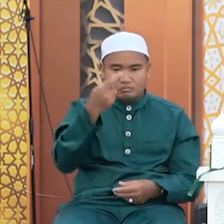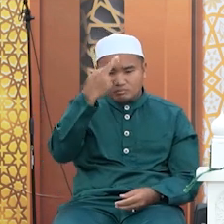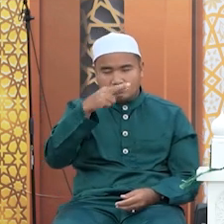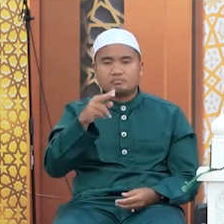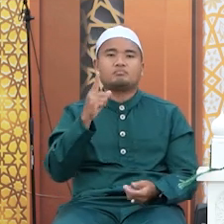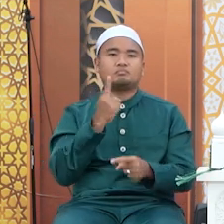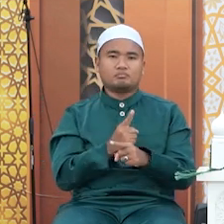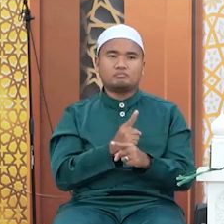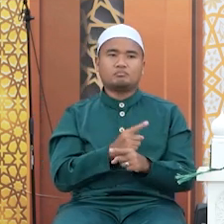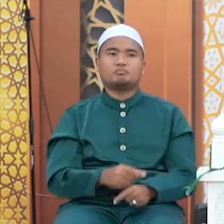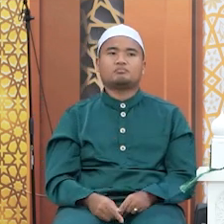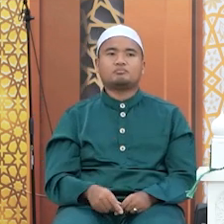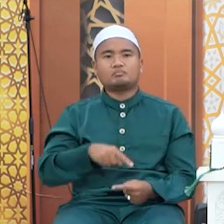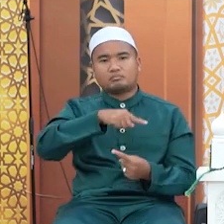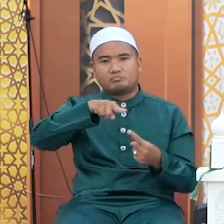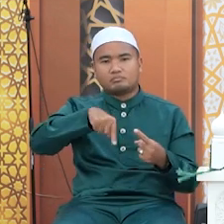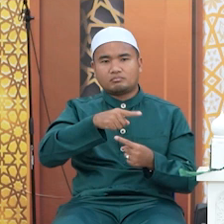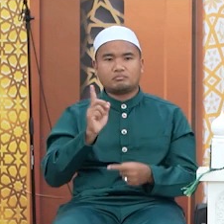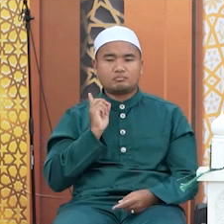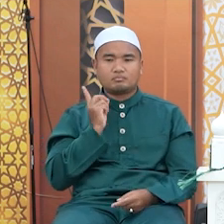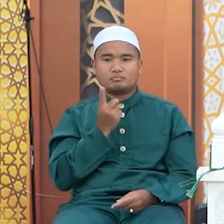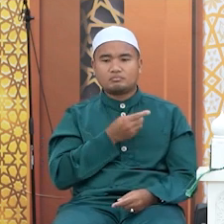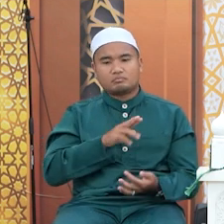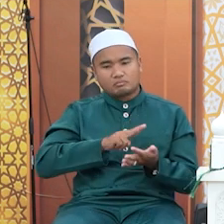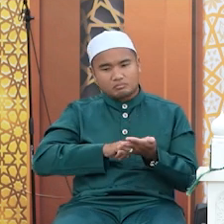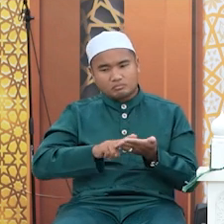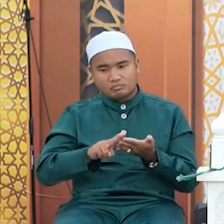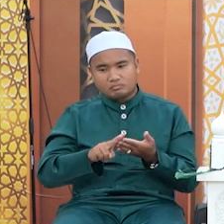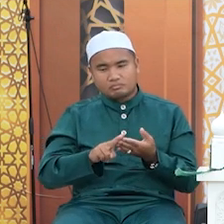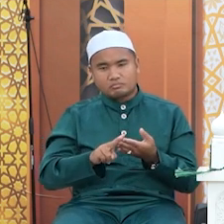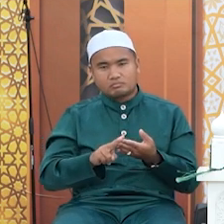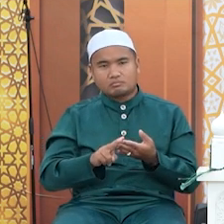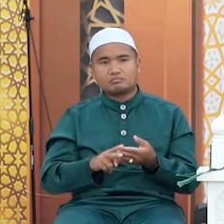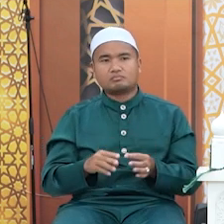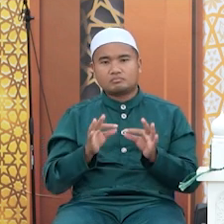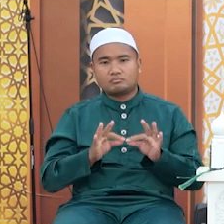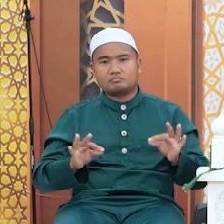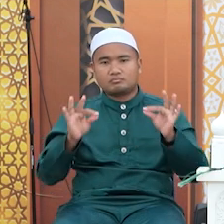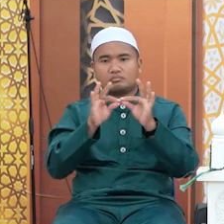Dan kita bila kita kaji sirah Nabi ni, kita tengok memang pelik.